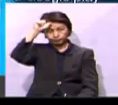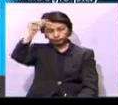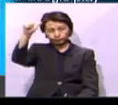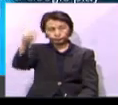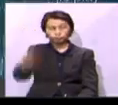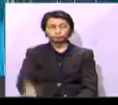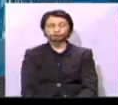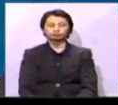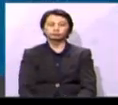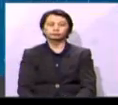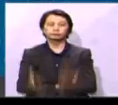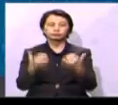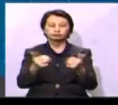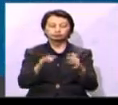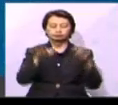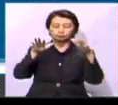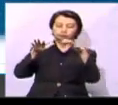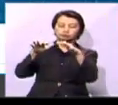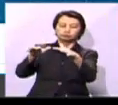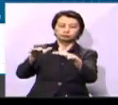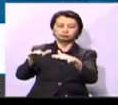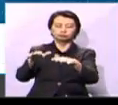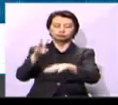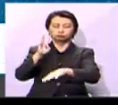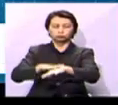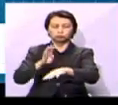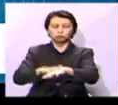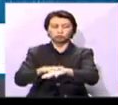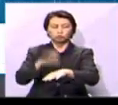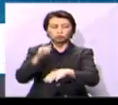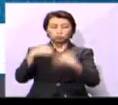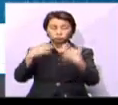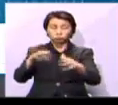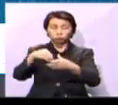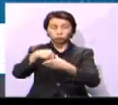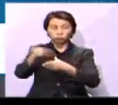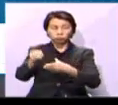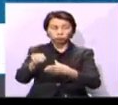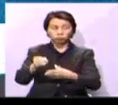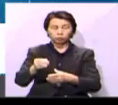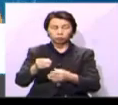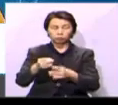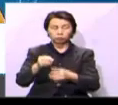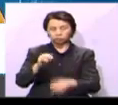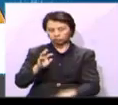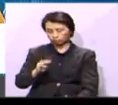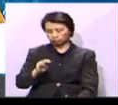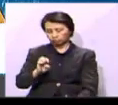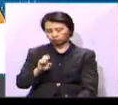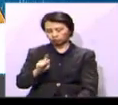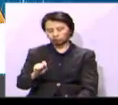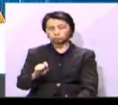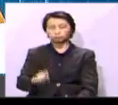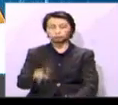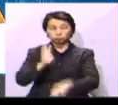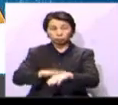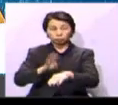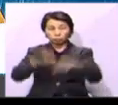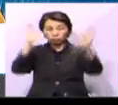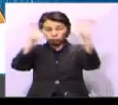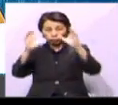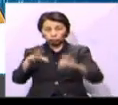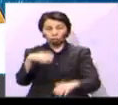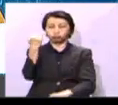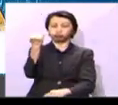salam sejahtera. Kita berikan perhatian kepada amaran cuaca terperingkat yang telah dikeluarkan oleh Jabatan Meteorologi Malaysia. Amaran cuaca buruk